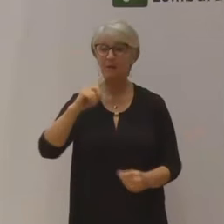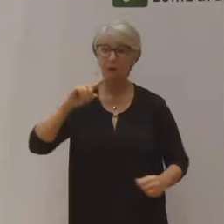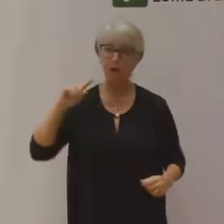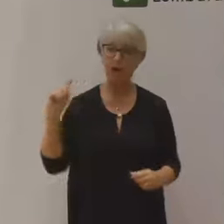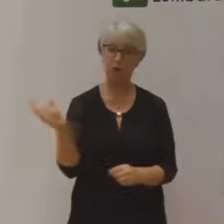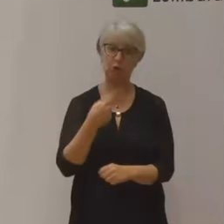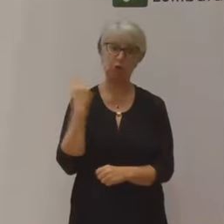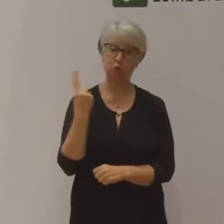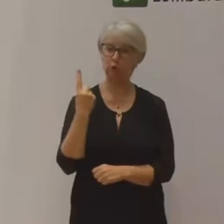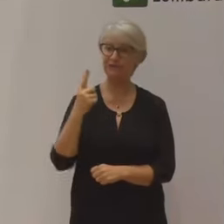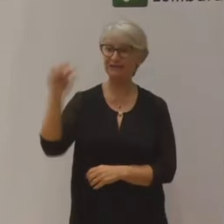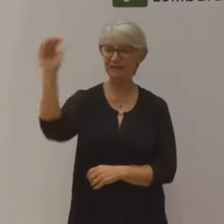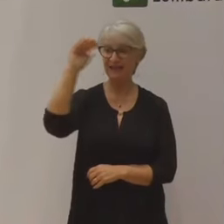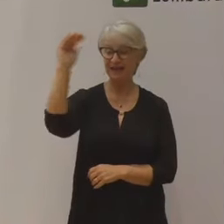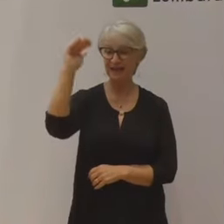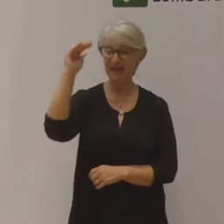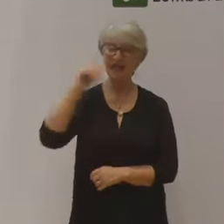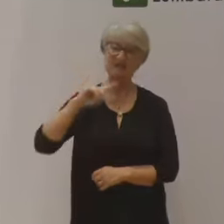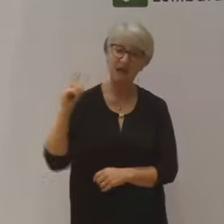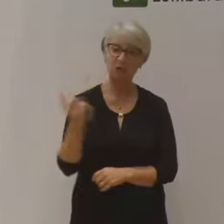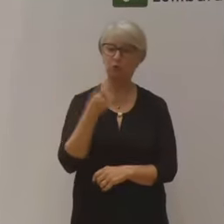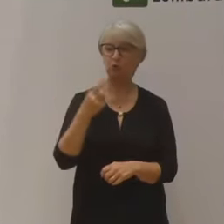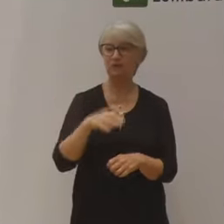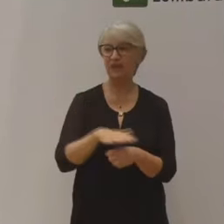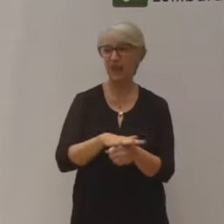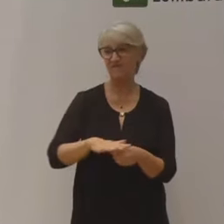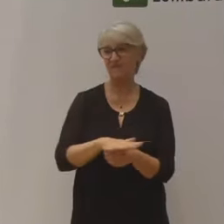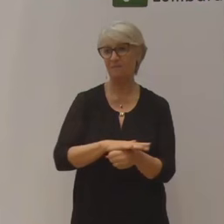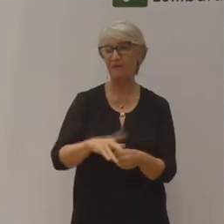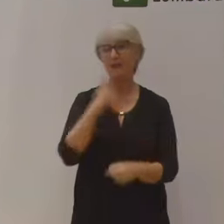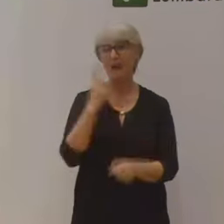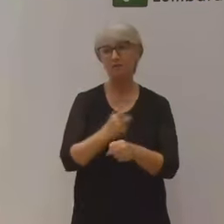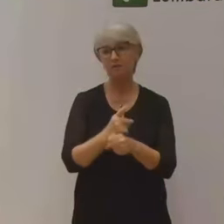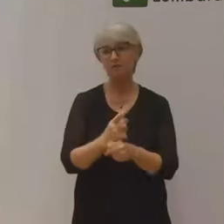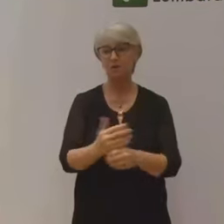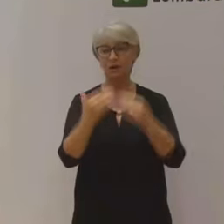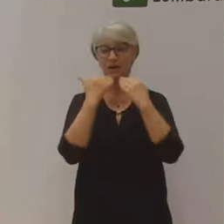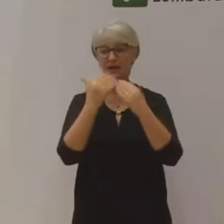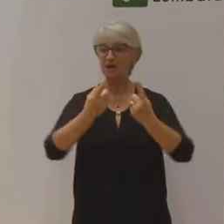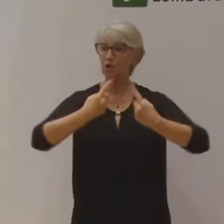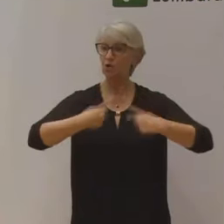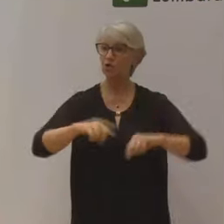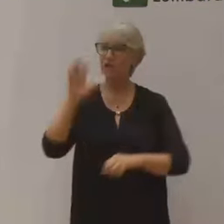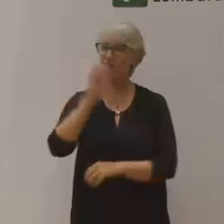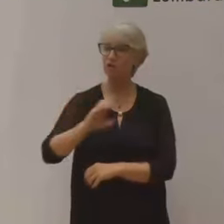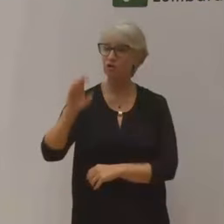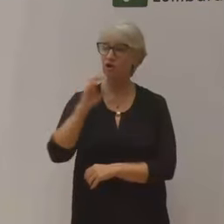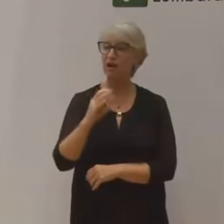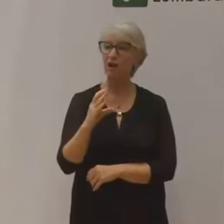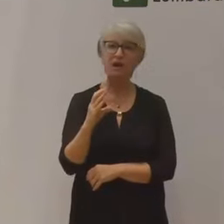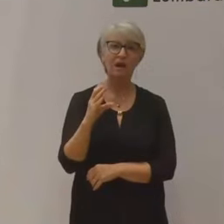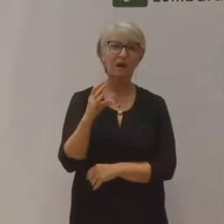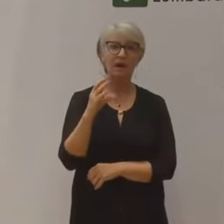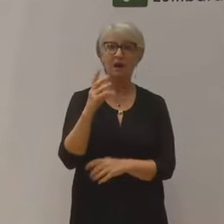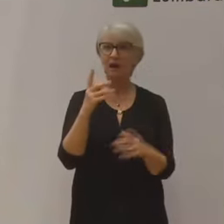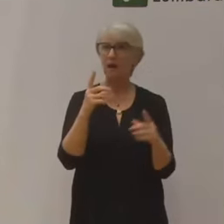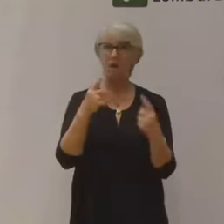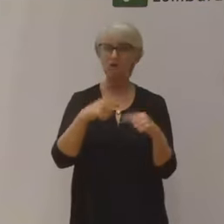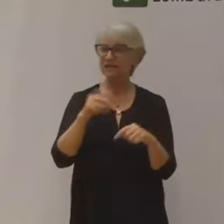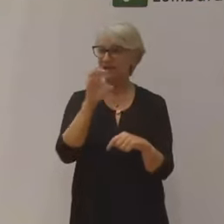i nostri ragazzi e tutte le famiglie che hanno bisogno. Ringrazio anche il consigliere regionale Claudia Carzieri,